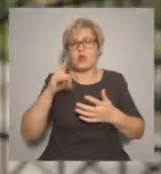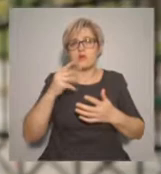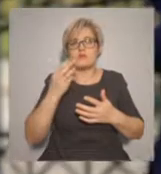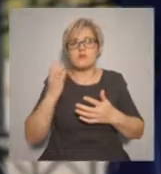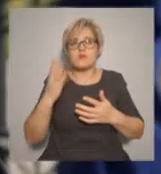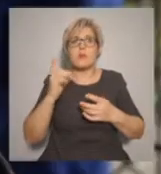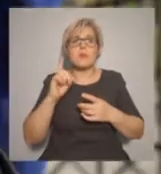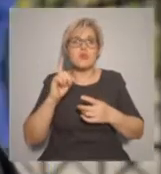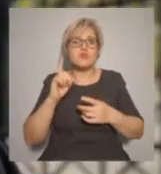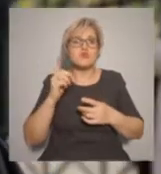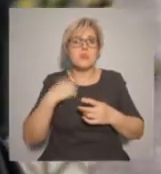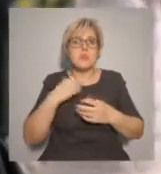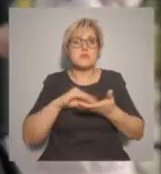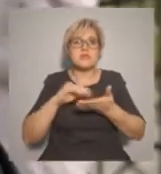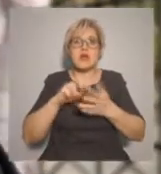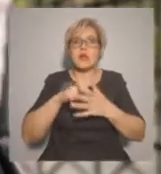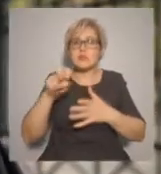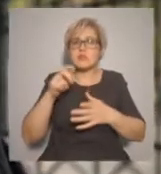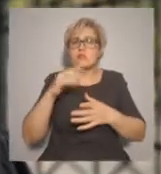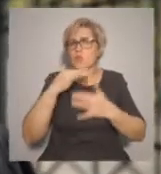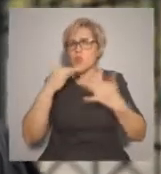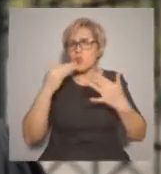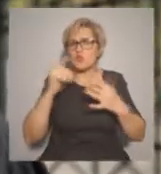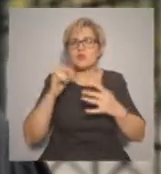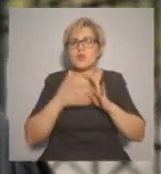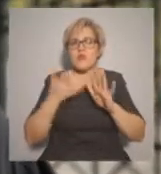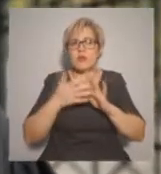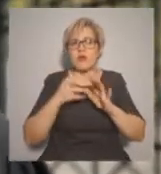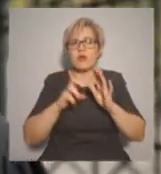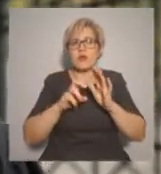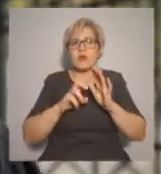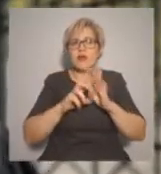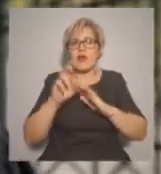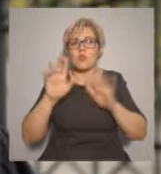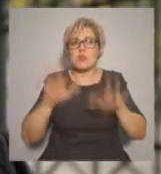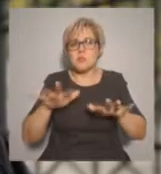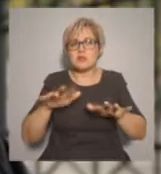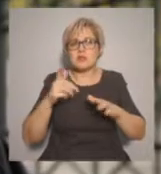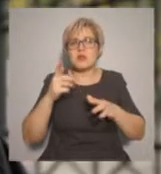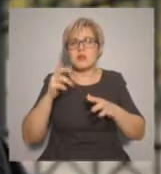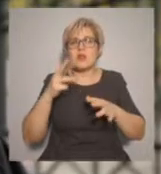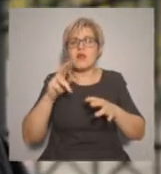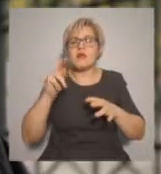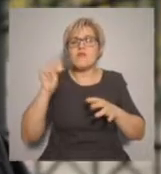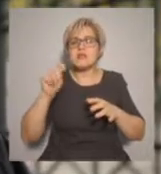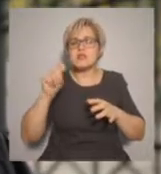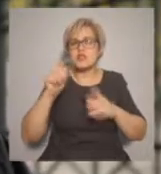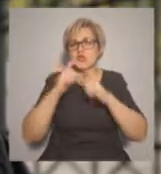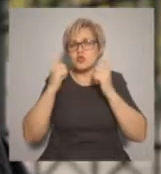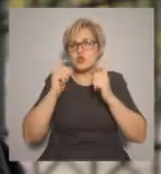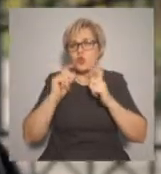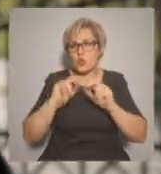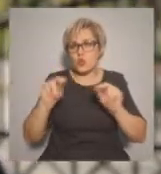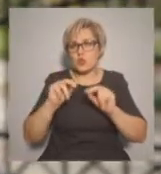услышал наши молитвы, наши чаяния и, конечно, чаяния жителей когалымцев, потому что мне писали письма сотнями, что